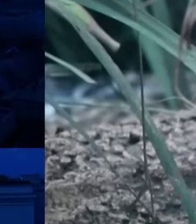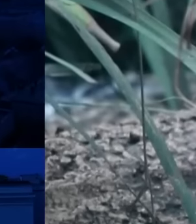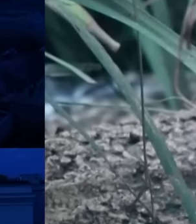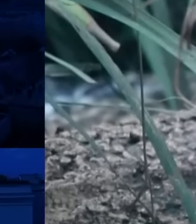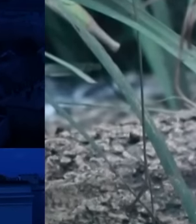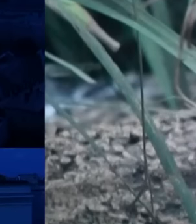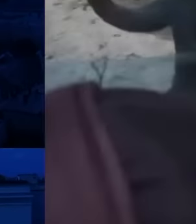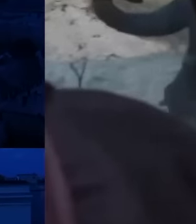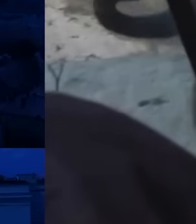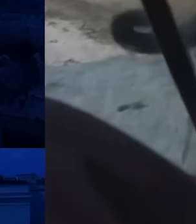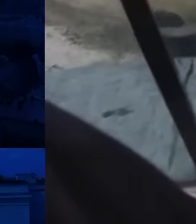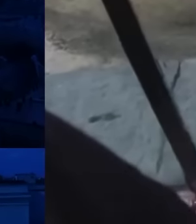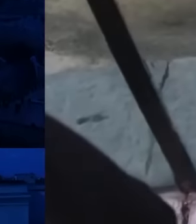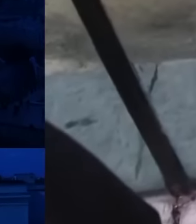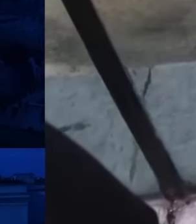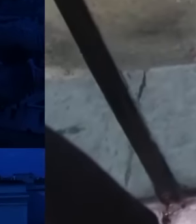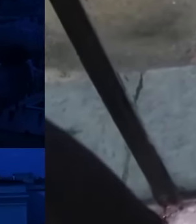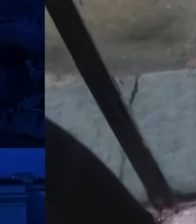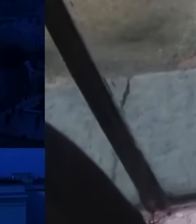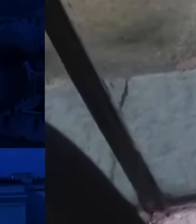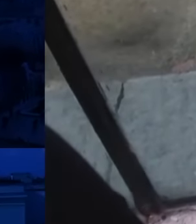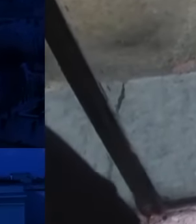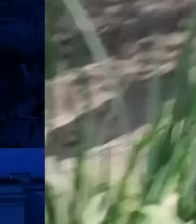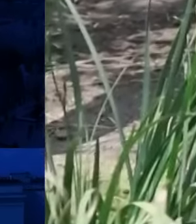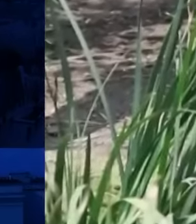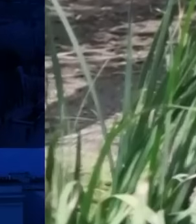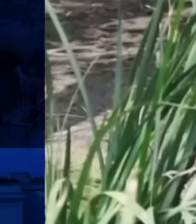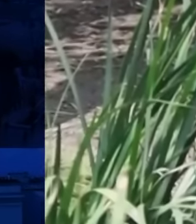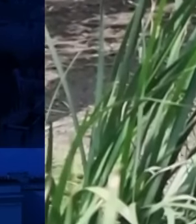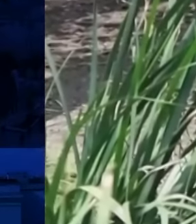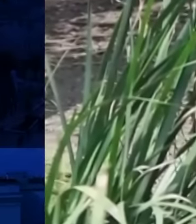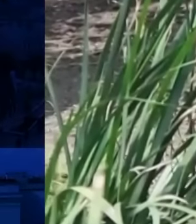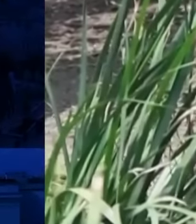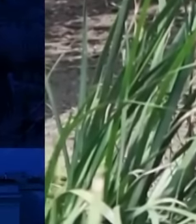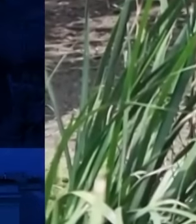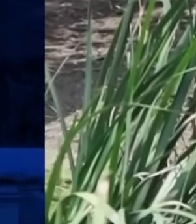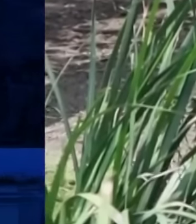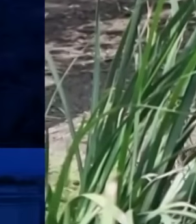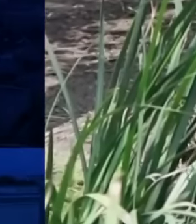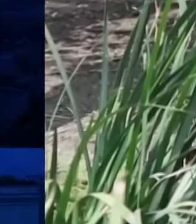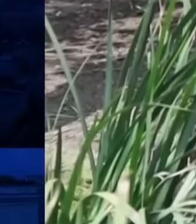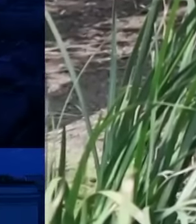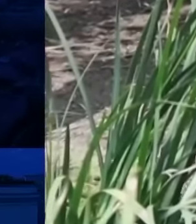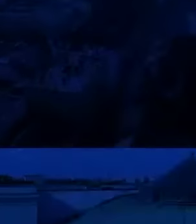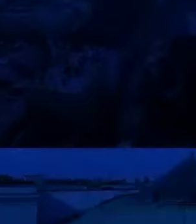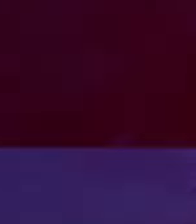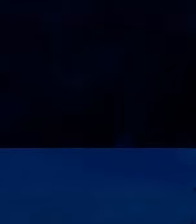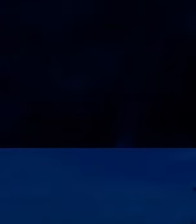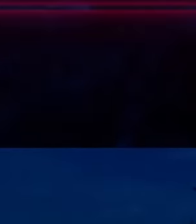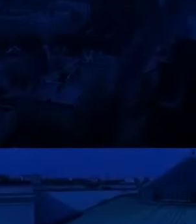Urocze jaguary z meksykańskiego zoo zachwycają odwiedzających, a jest ich aż trójka. Niestety w tym kraju jest to gatunek zagrożony